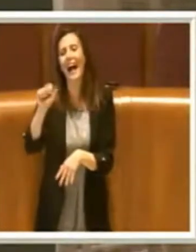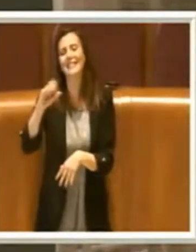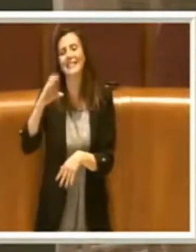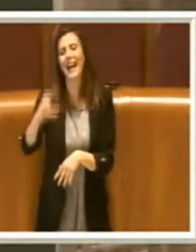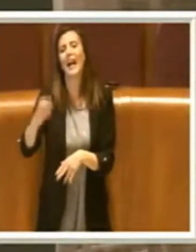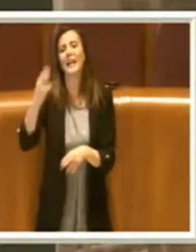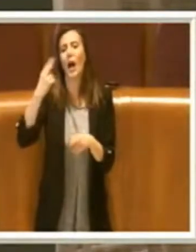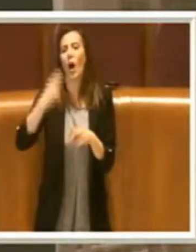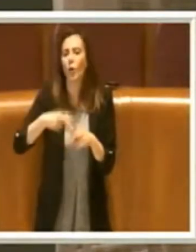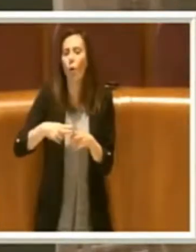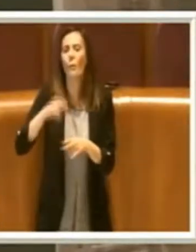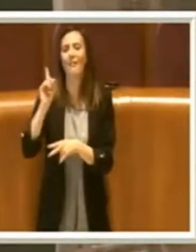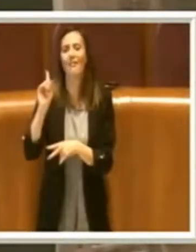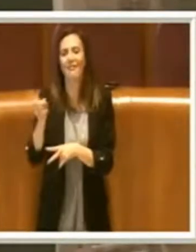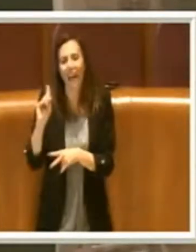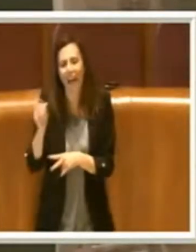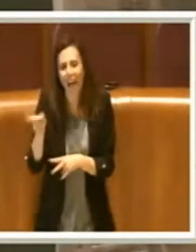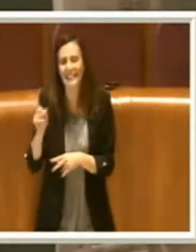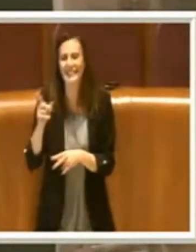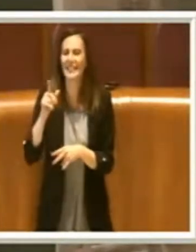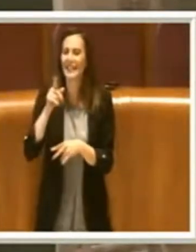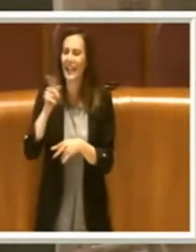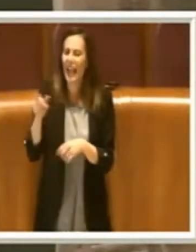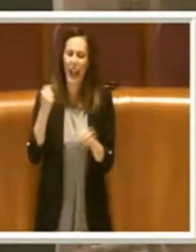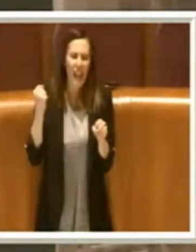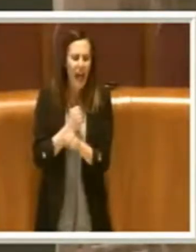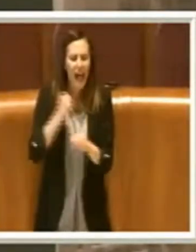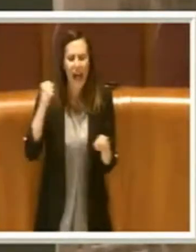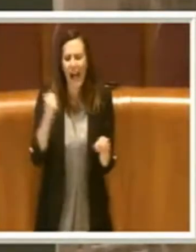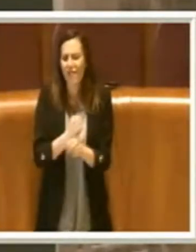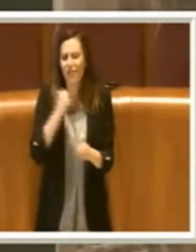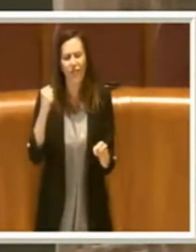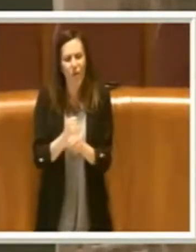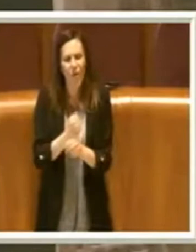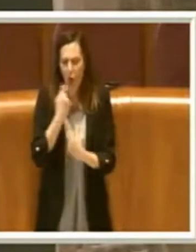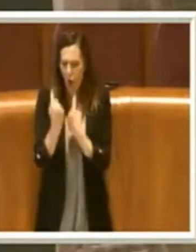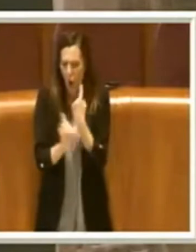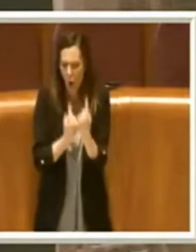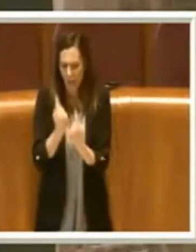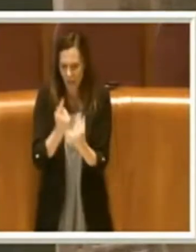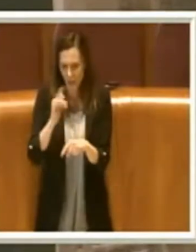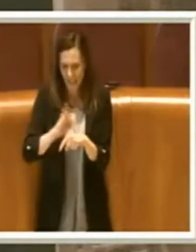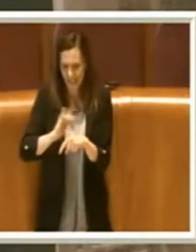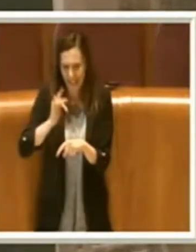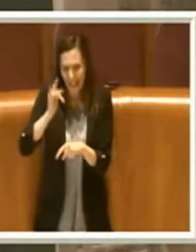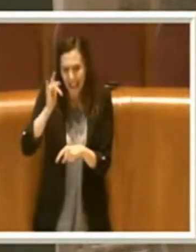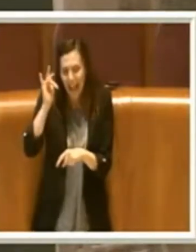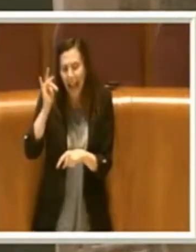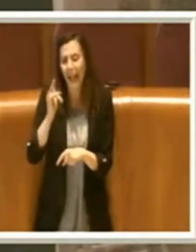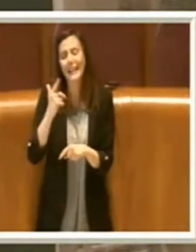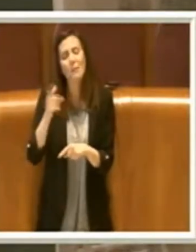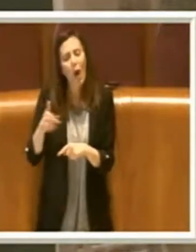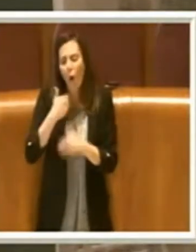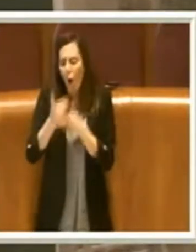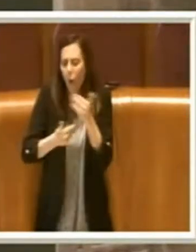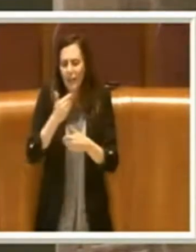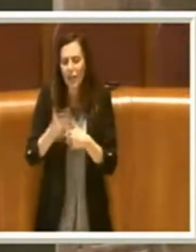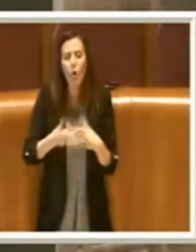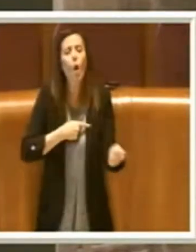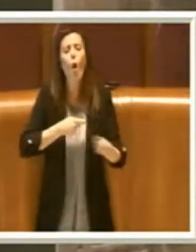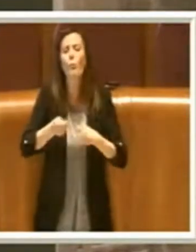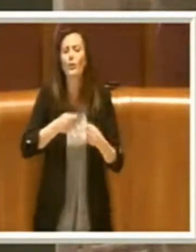tassisti che comunque lavorano in una condizione delicata ma continuano a farlo commercianti tutti